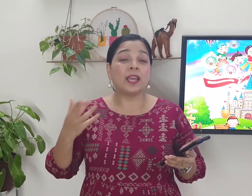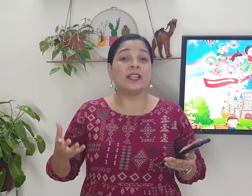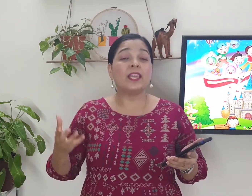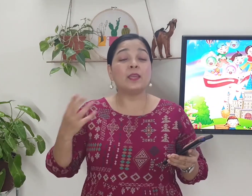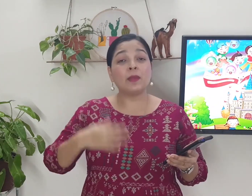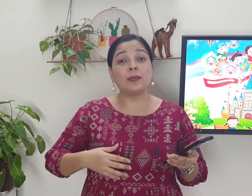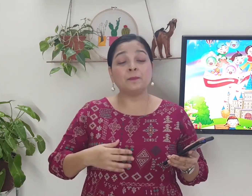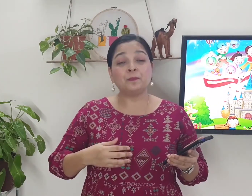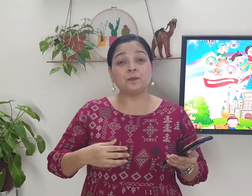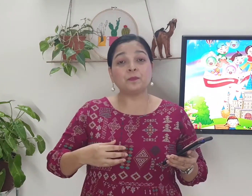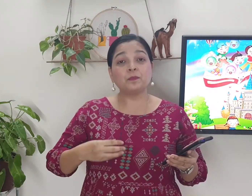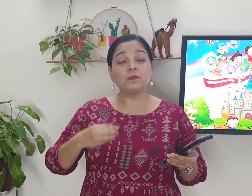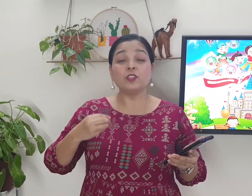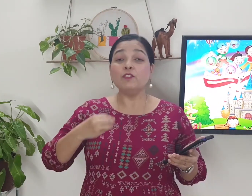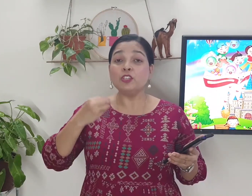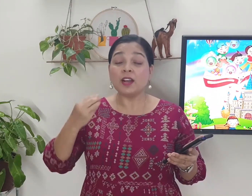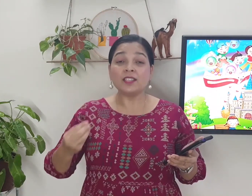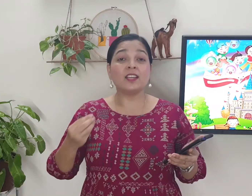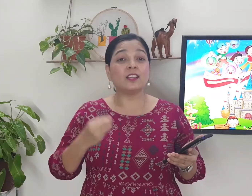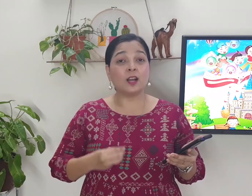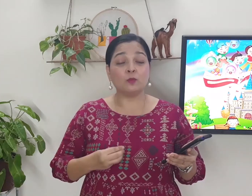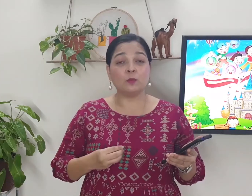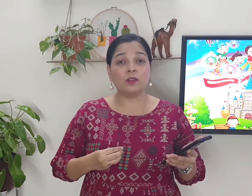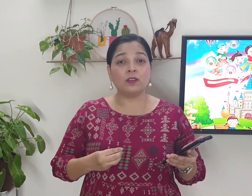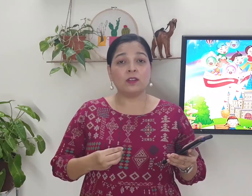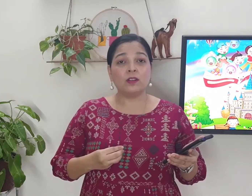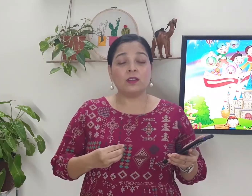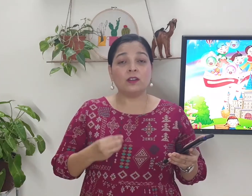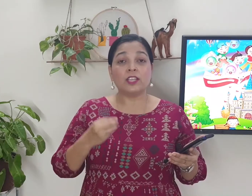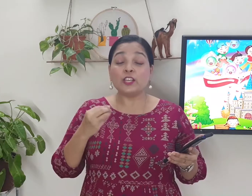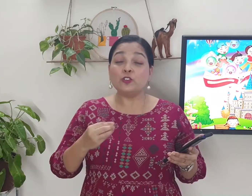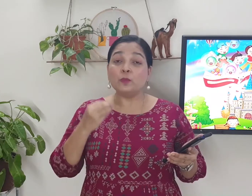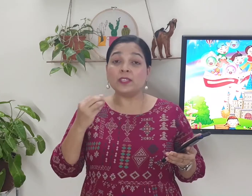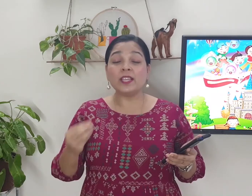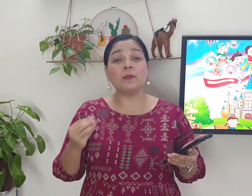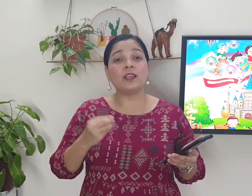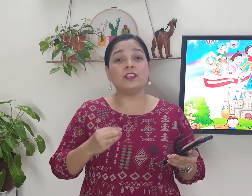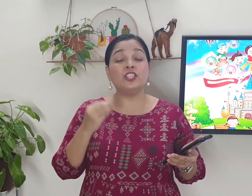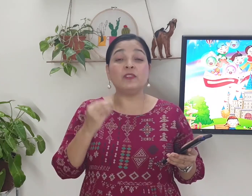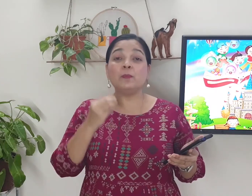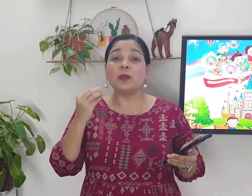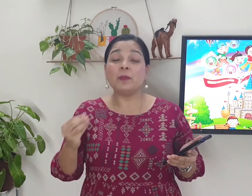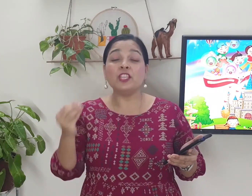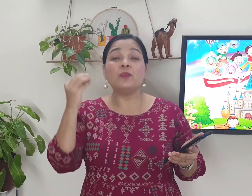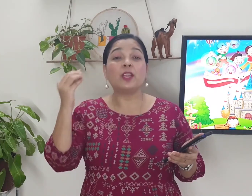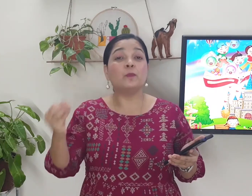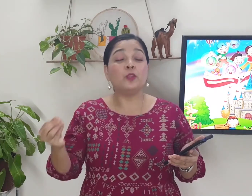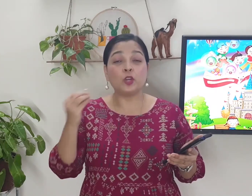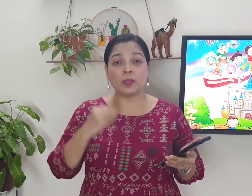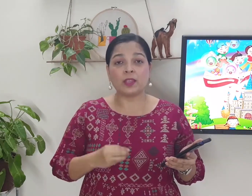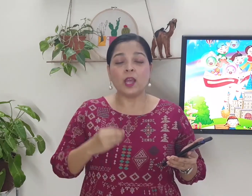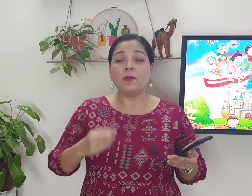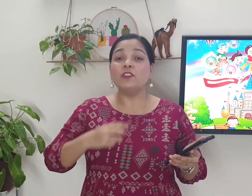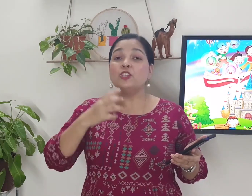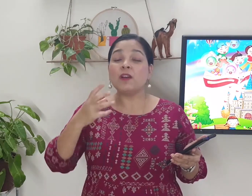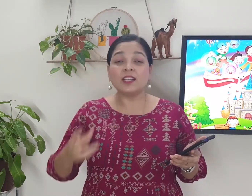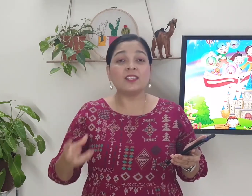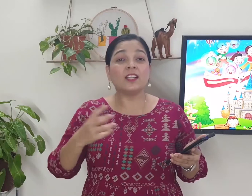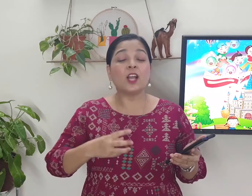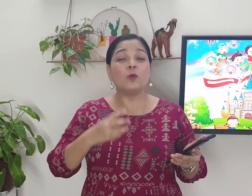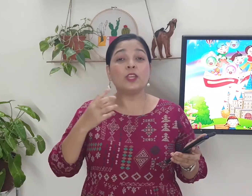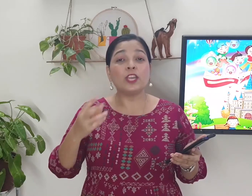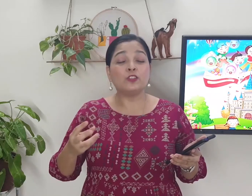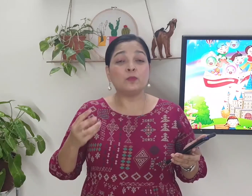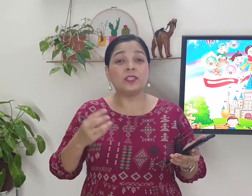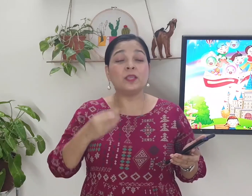करतो, जिथे आपण बोलतो की मी विश्वास करतो की येशू ख्रिस्त हा परमेश्वराचा जीवित पुत्र आहे. मी